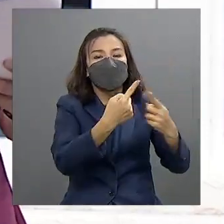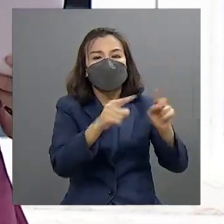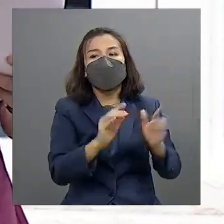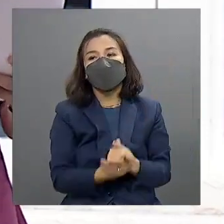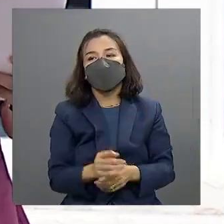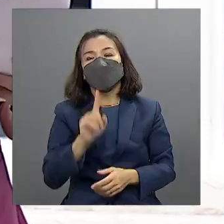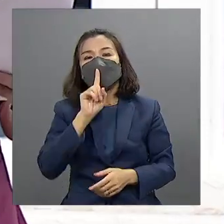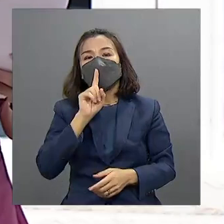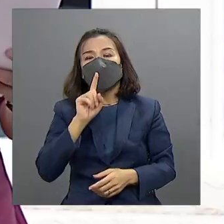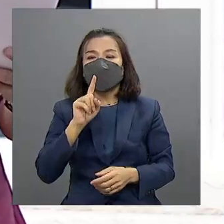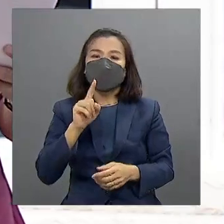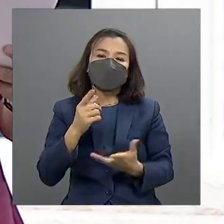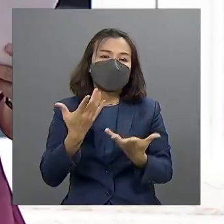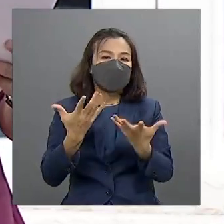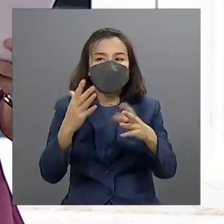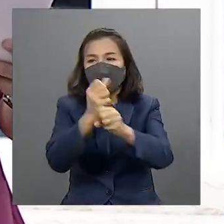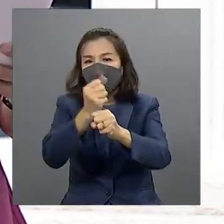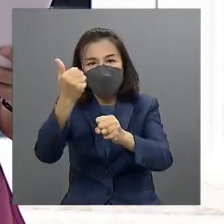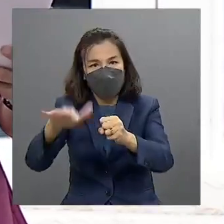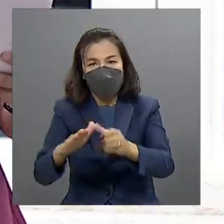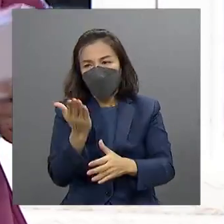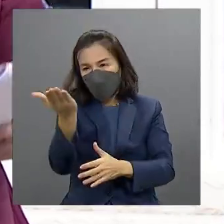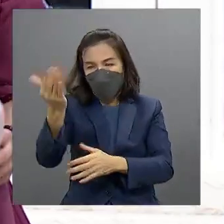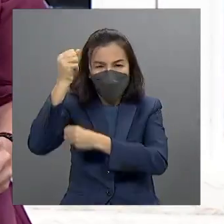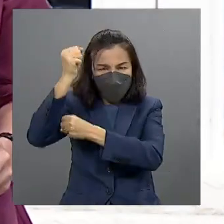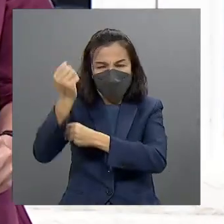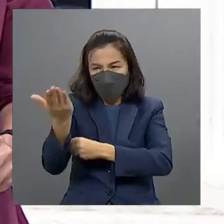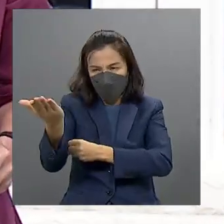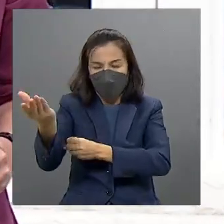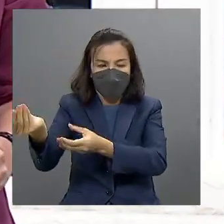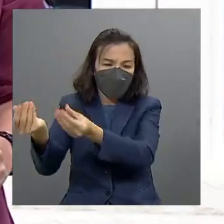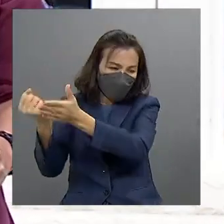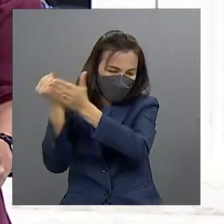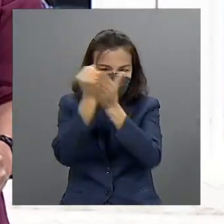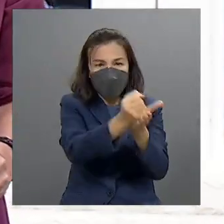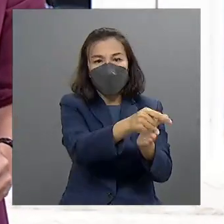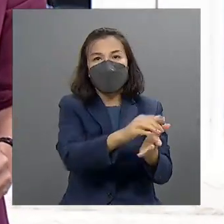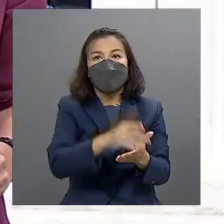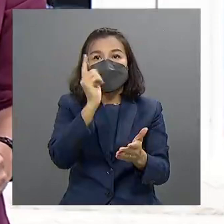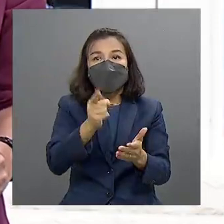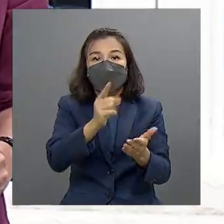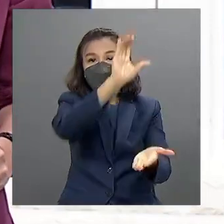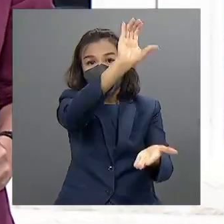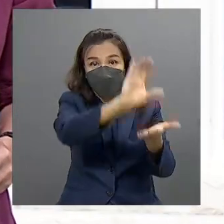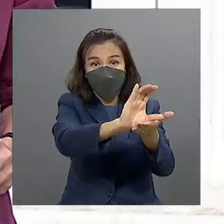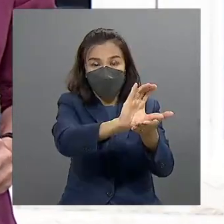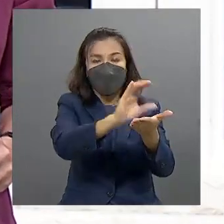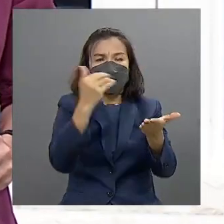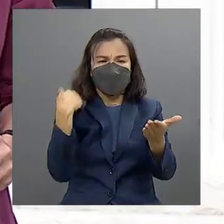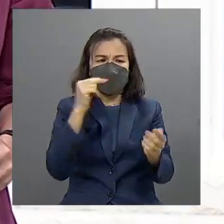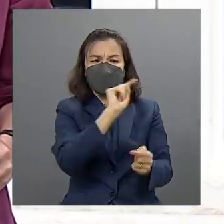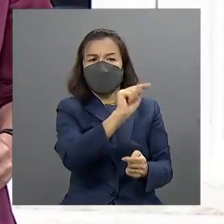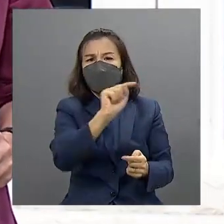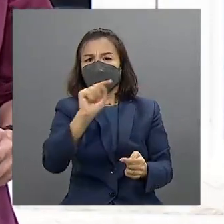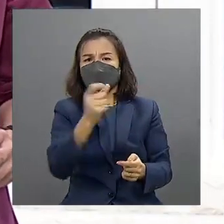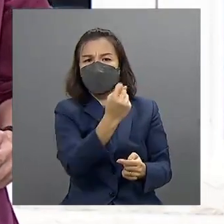นะคะเพื่อร้องขอความเป็ธรรมกันต่อนะคะจริๆ แล้วมีการลงทุนไปหลายจุดเลยทเดียวที่นี้พอโคร